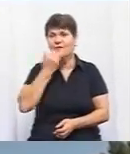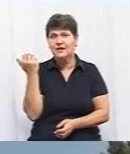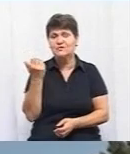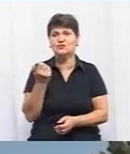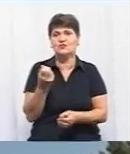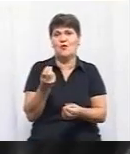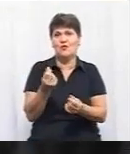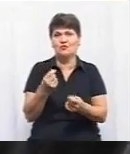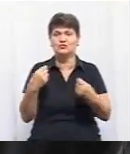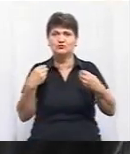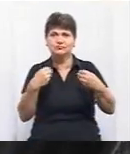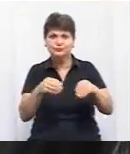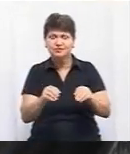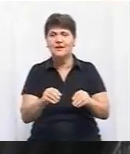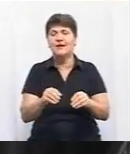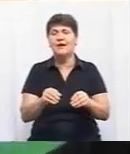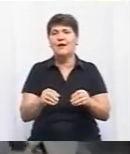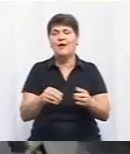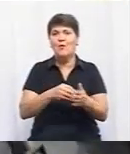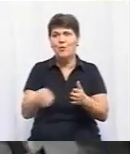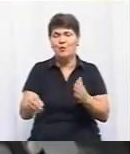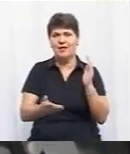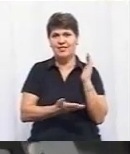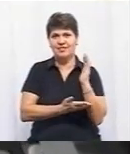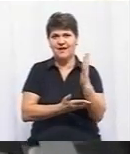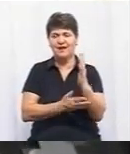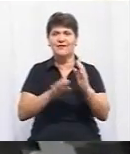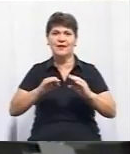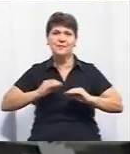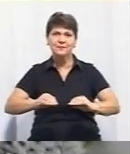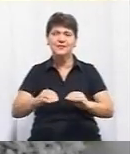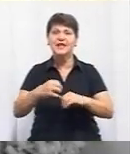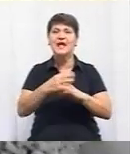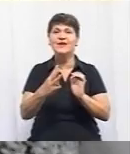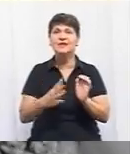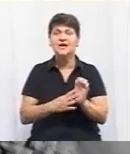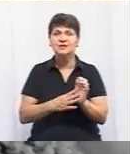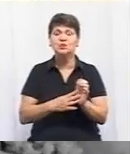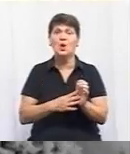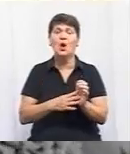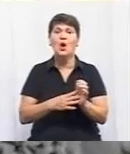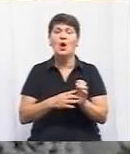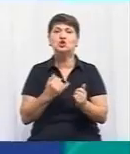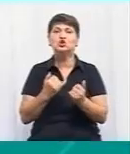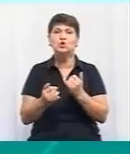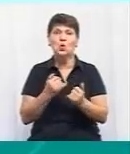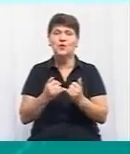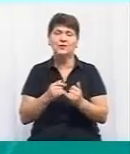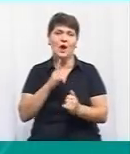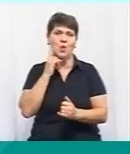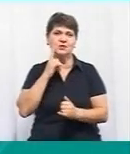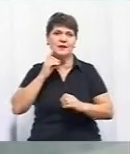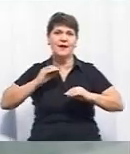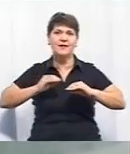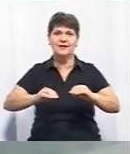організатори закуплять дерева, які висадять 19 жовтня в рамках всеукраїнського проєкту «Озеленення України».